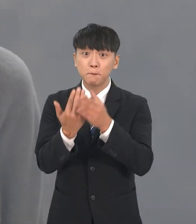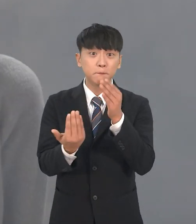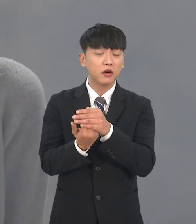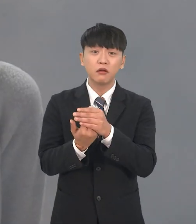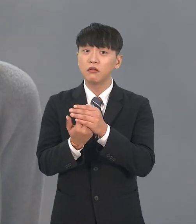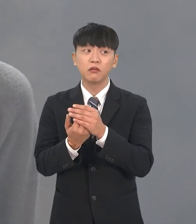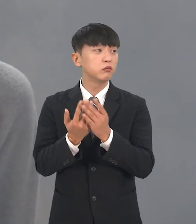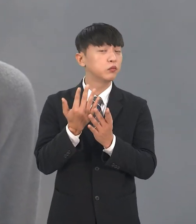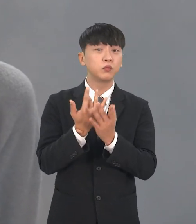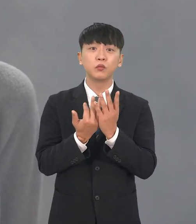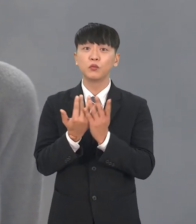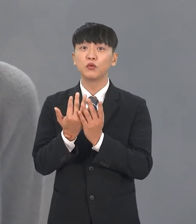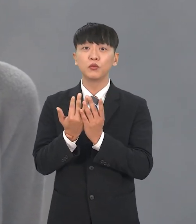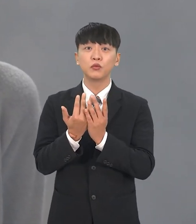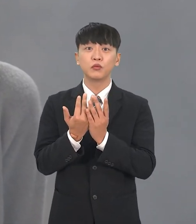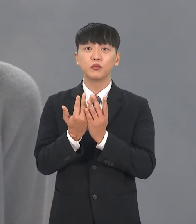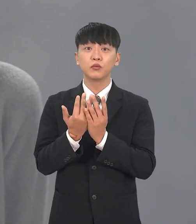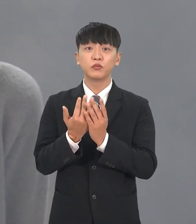불이다.